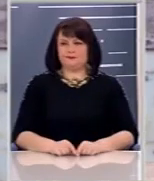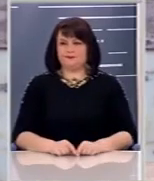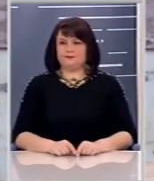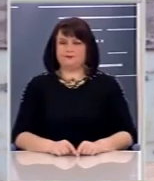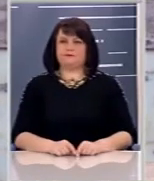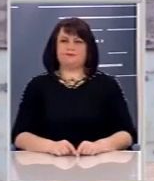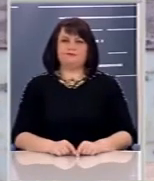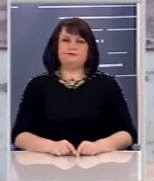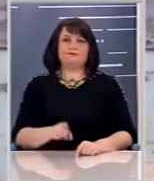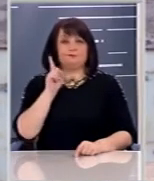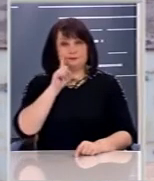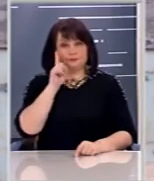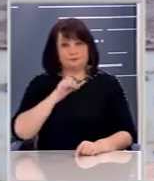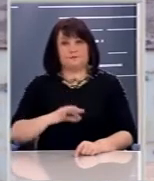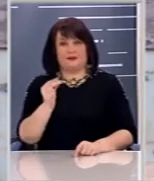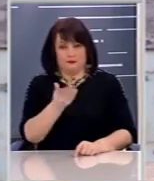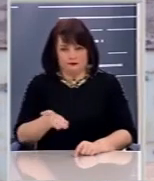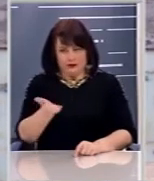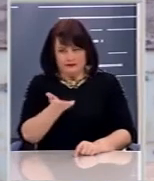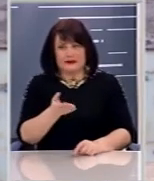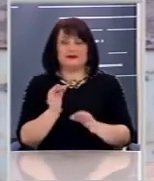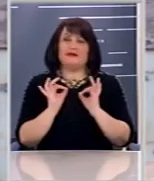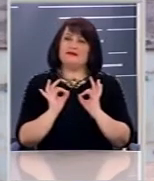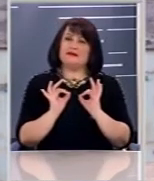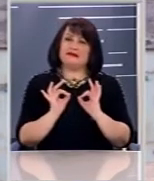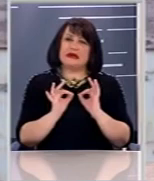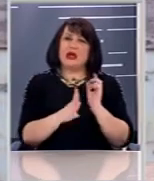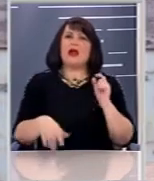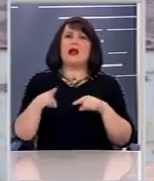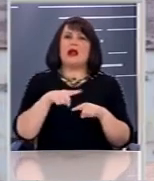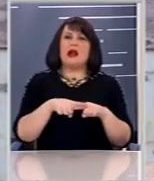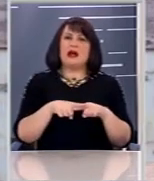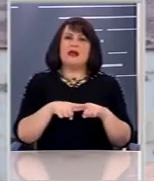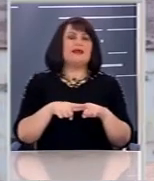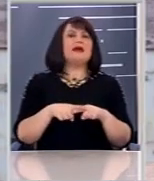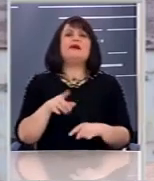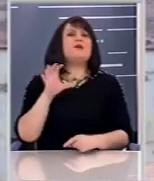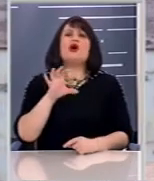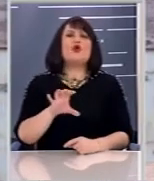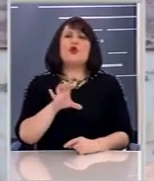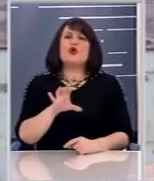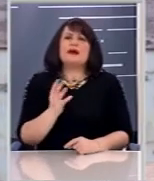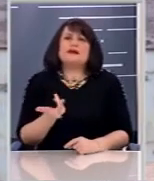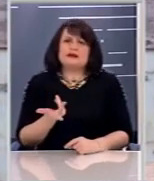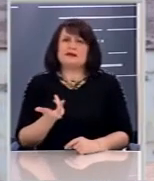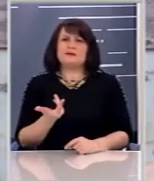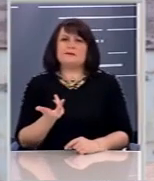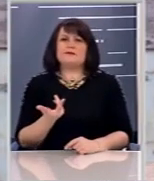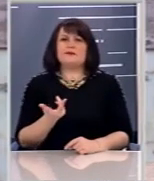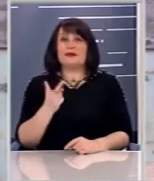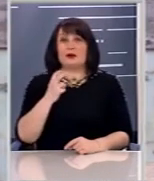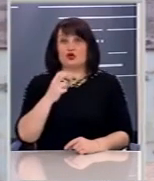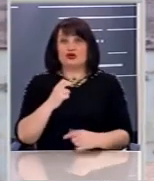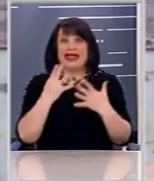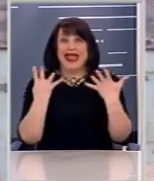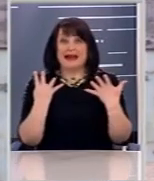Συναδέλφισες και συνάδελφοι, βεβαίως η Ελλάδα είναι από τις χώρες, βρίσκεται στην 21η